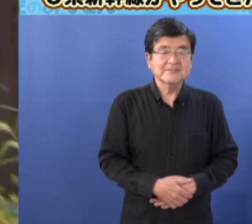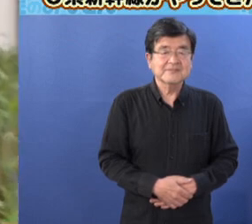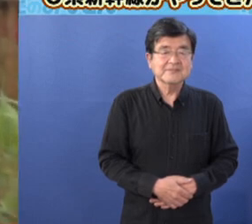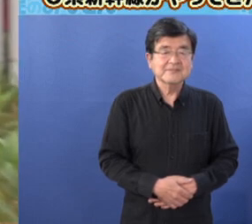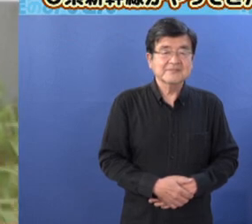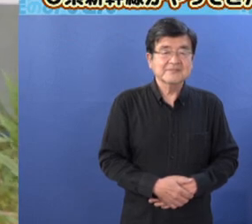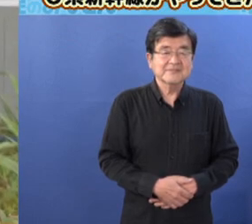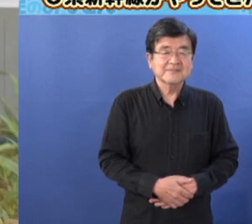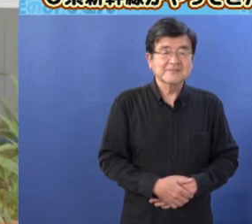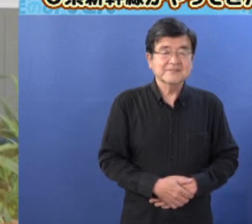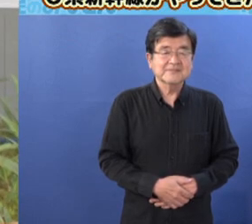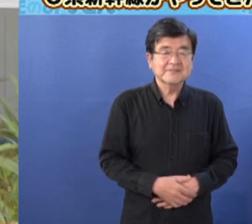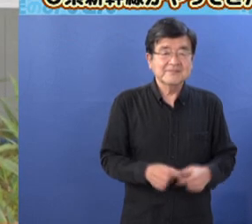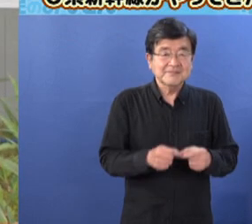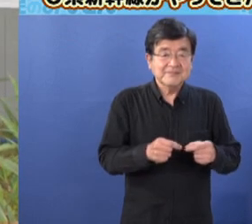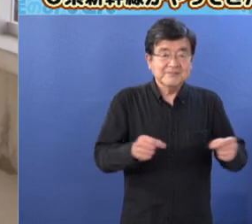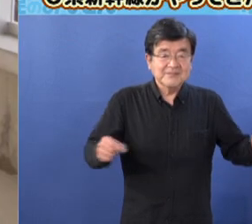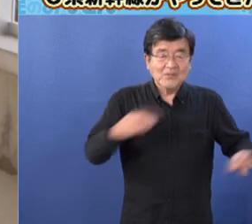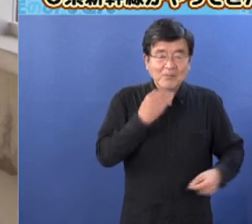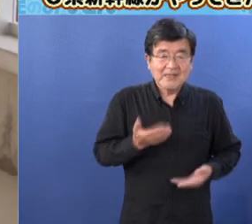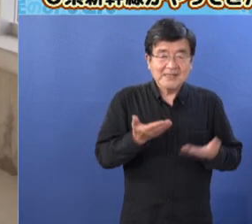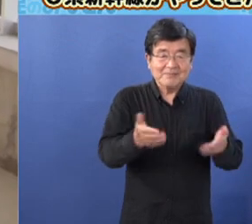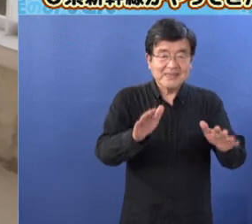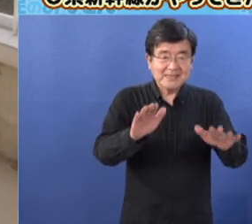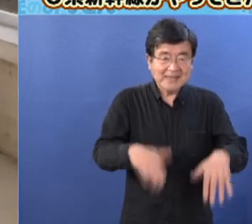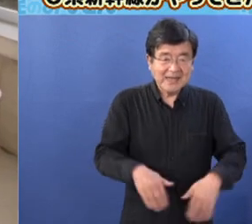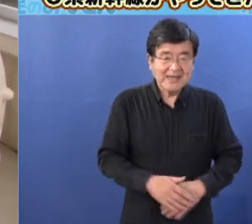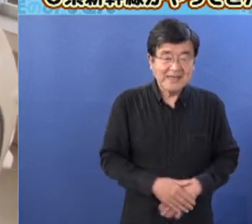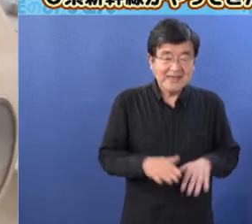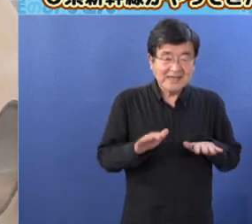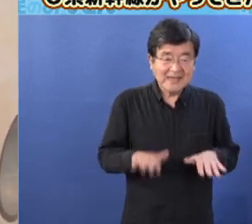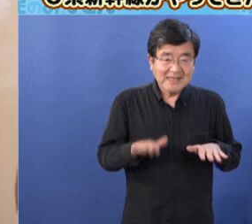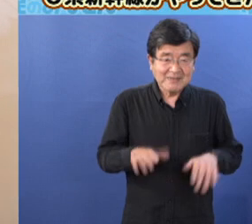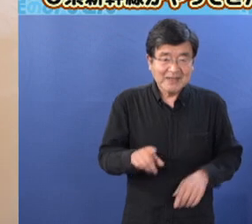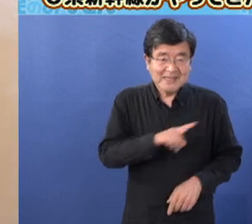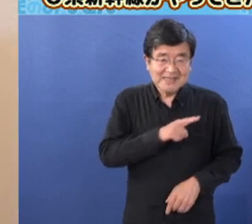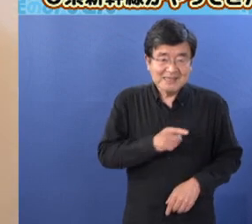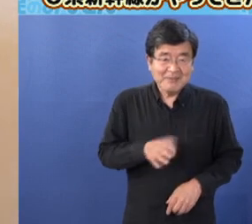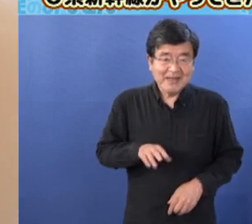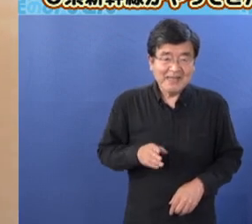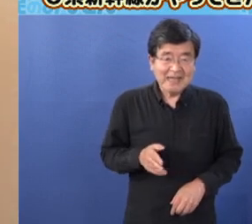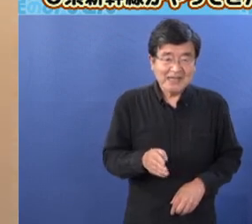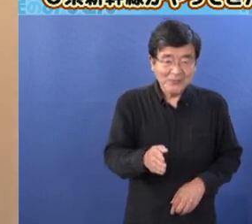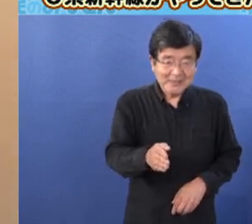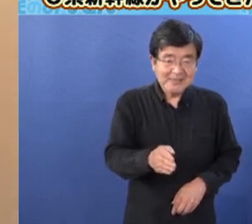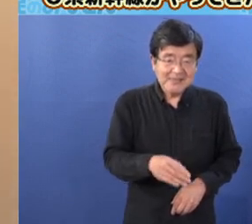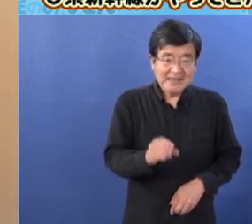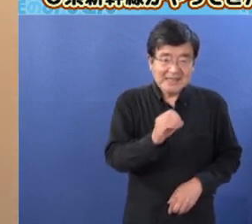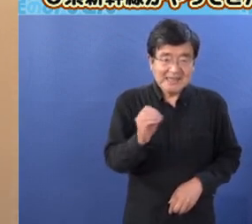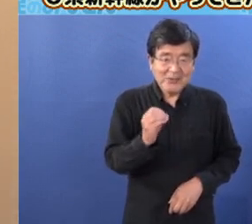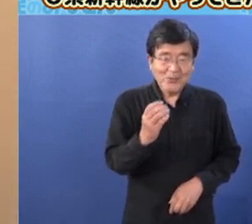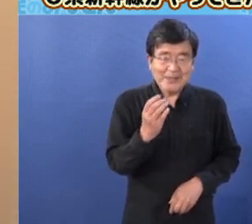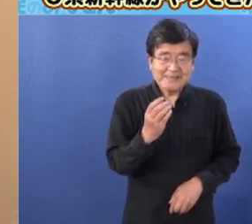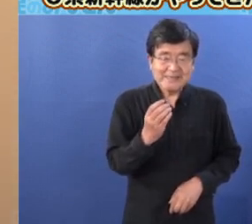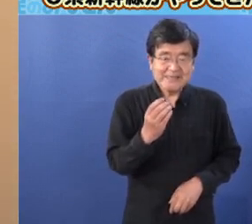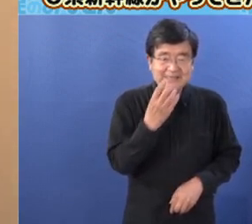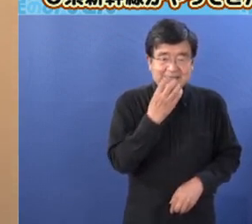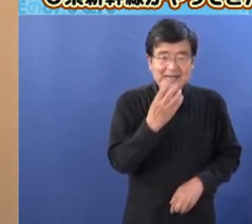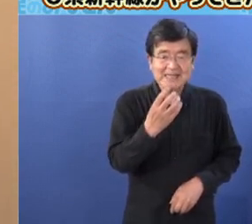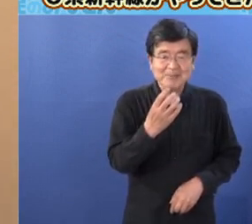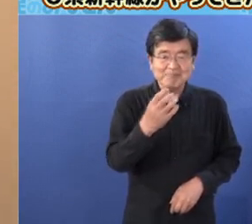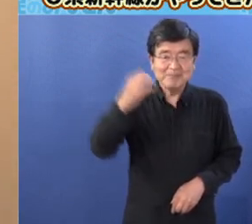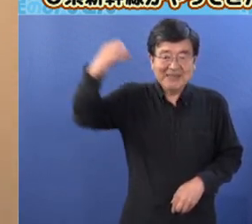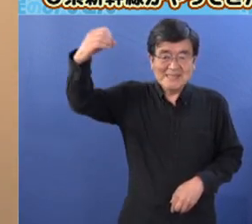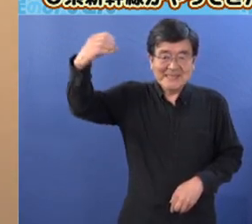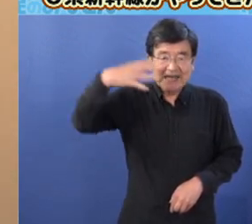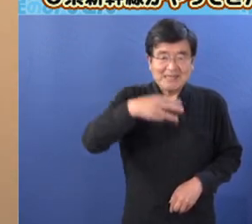へえ、面白い。 大変長らくお待たせをいたしました。 あれ、この声 は。ただいま1番線よりゼロ系新幹線